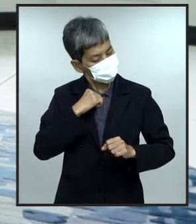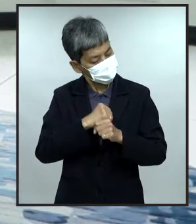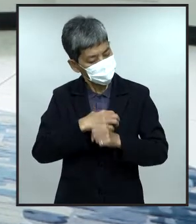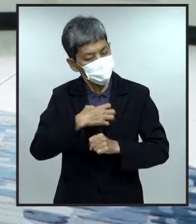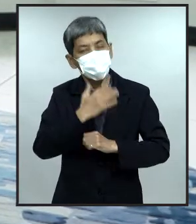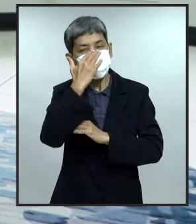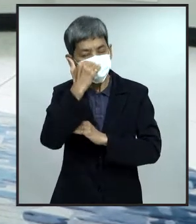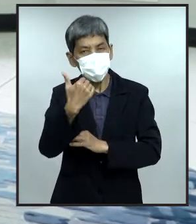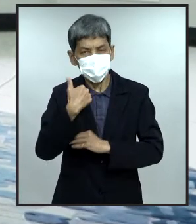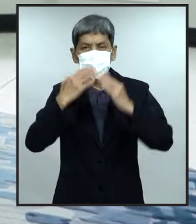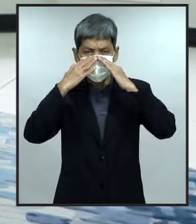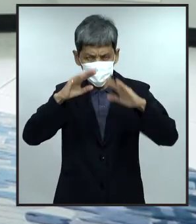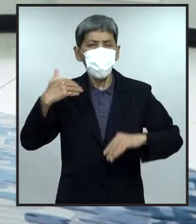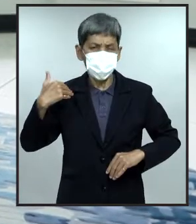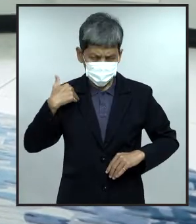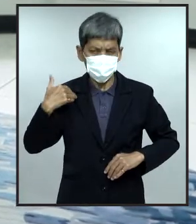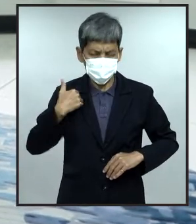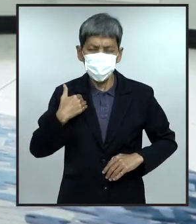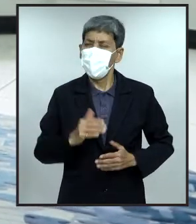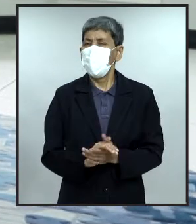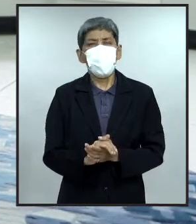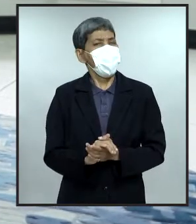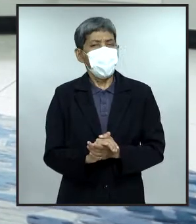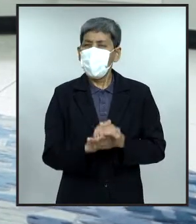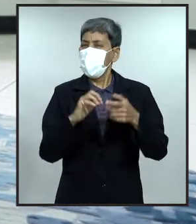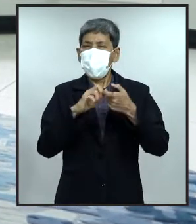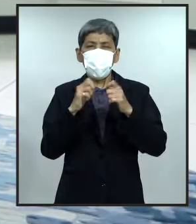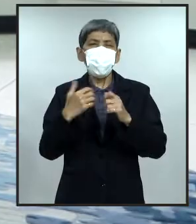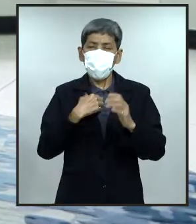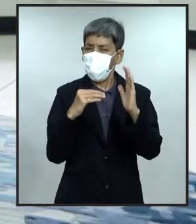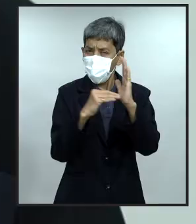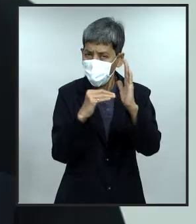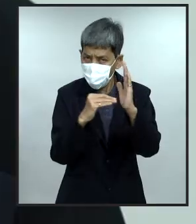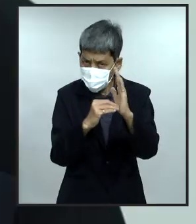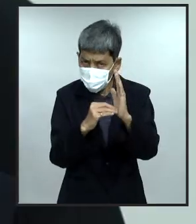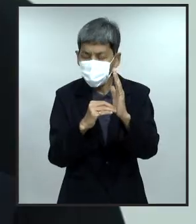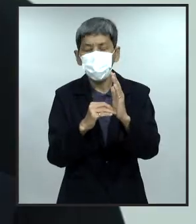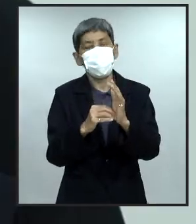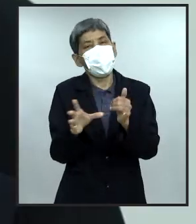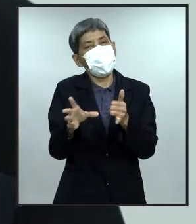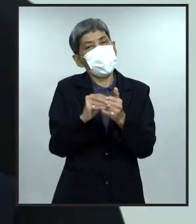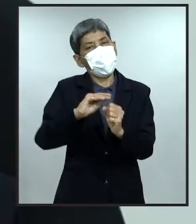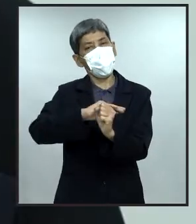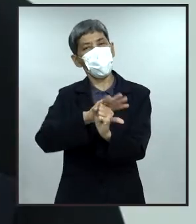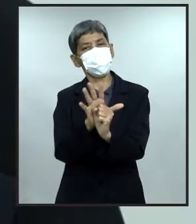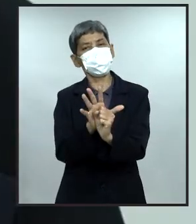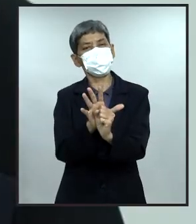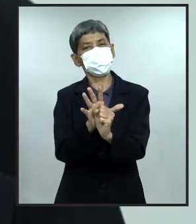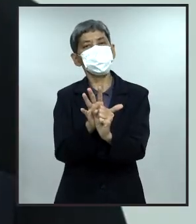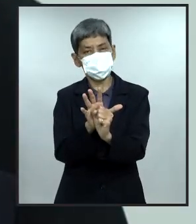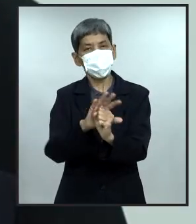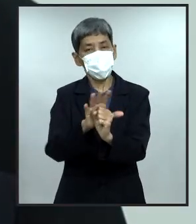ราะว่ามีคนตาบอดหลายคนที่ได้ในกรุงเทพได้ติดโควิดแล้วก็ท